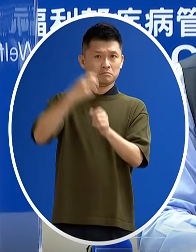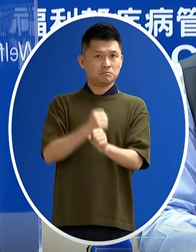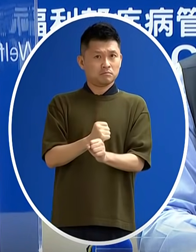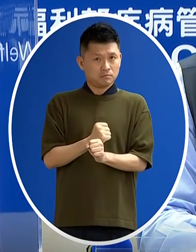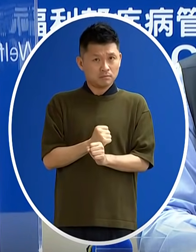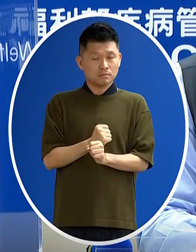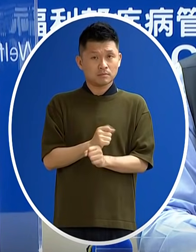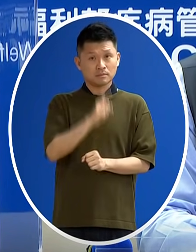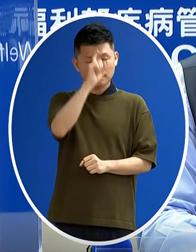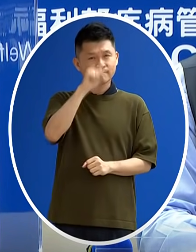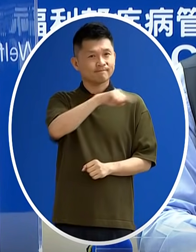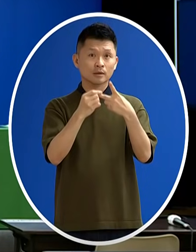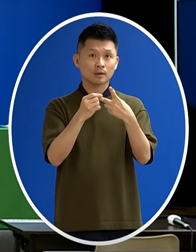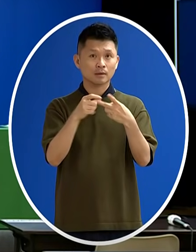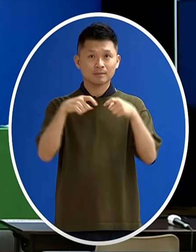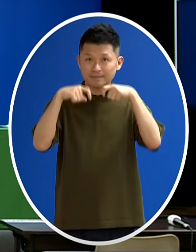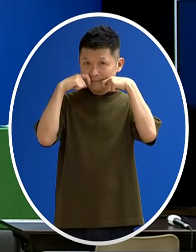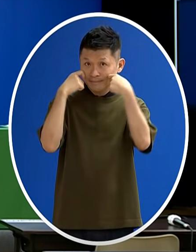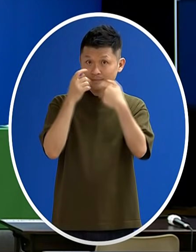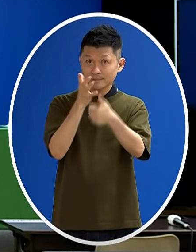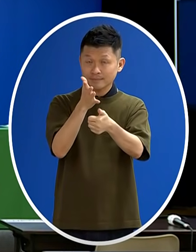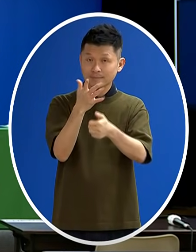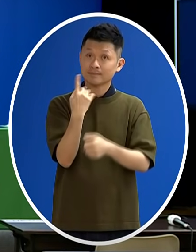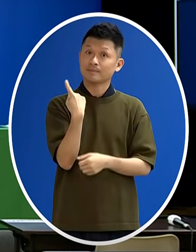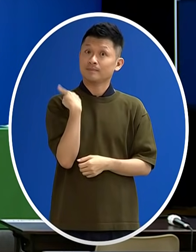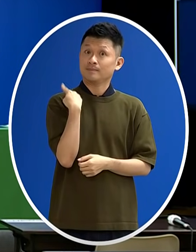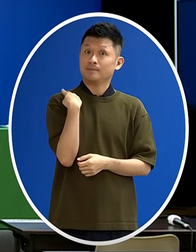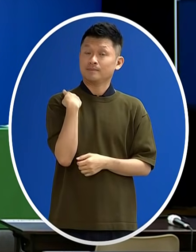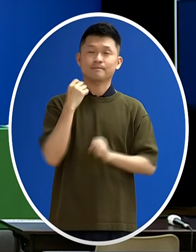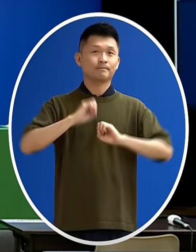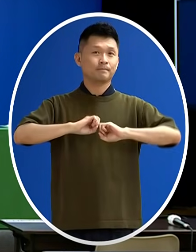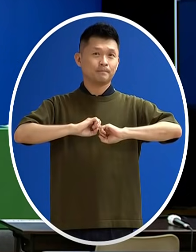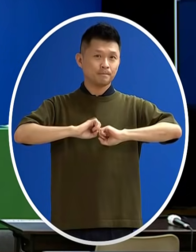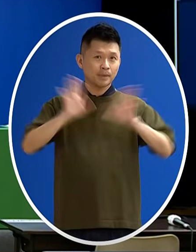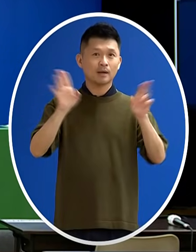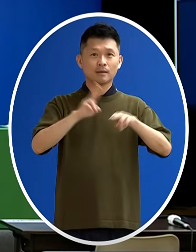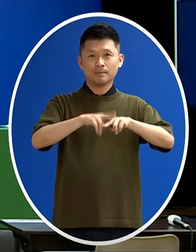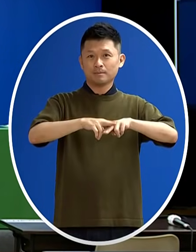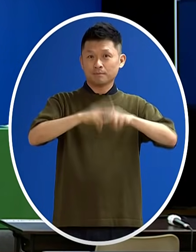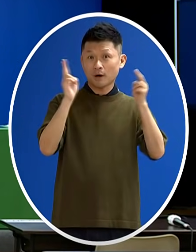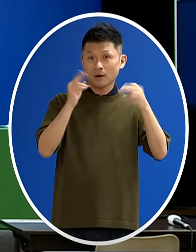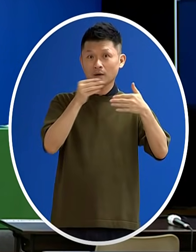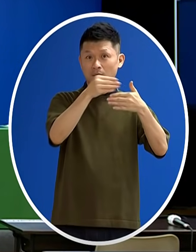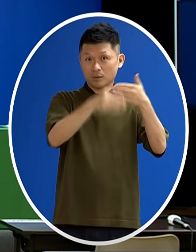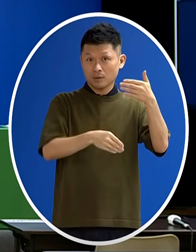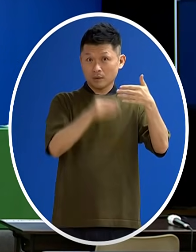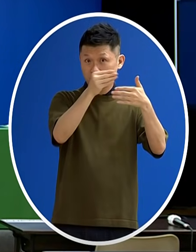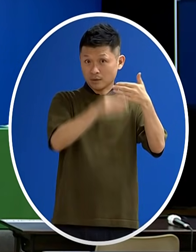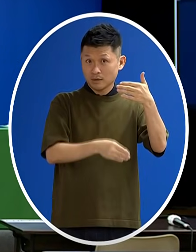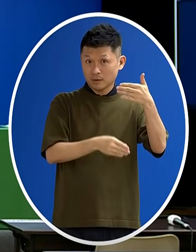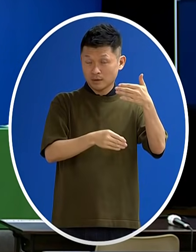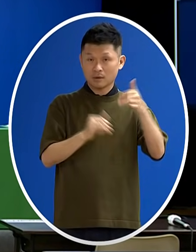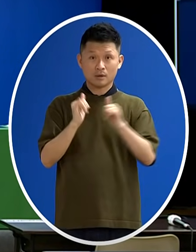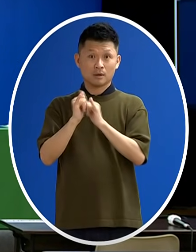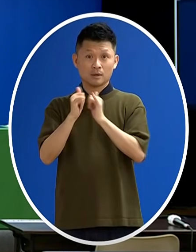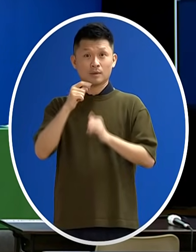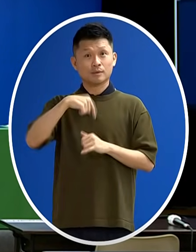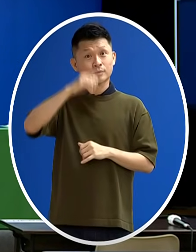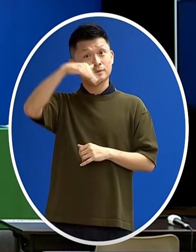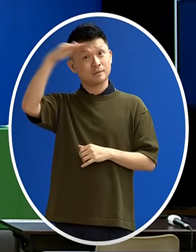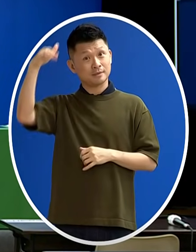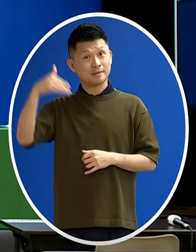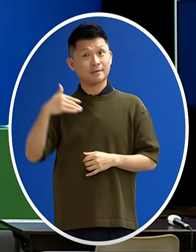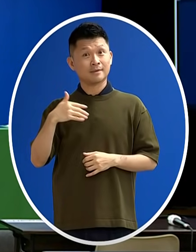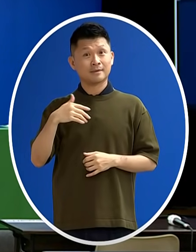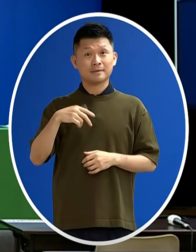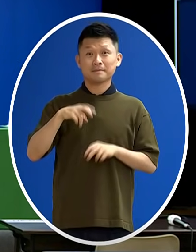就请大家多忍耐。 在昨日公布的解封的规定中，民众可以上山，但是却无